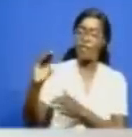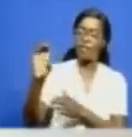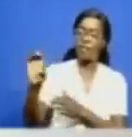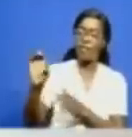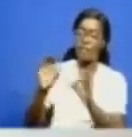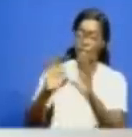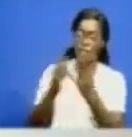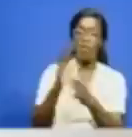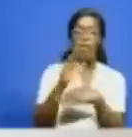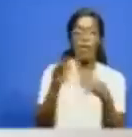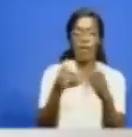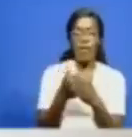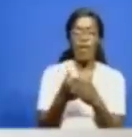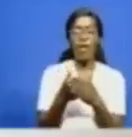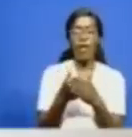jamii yote